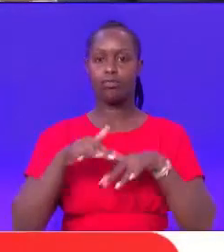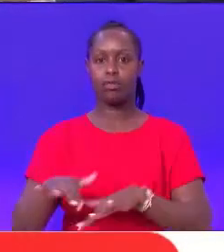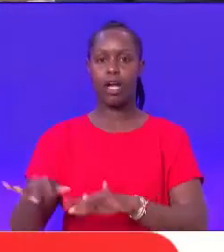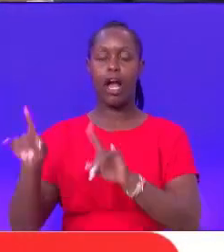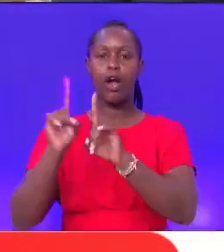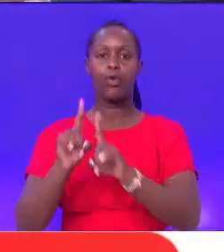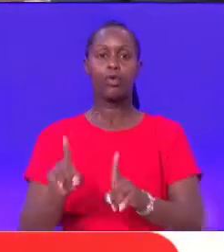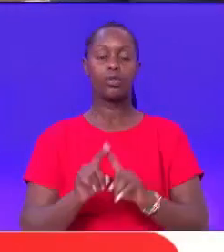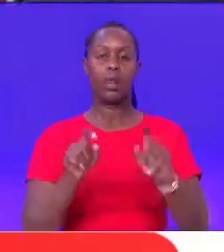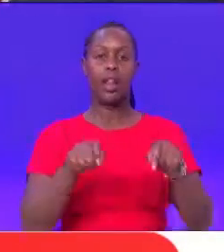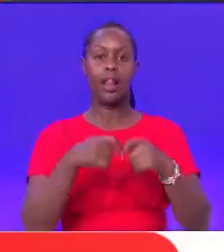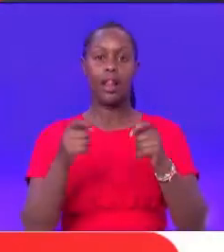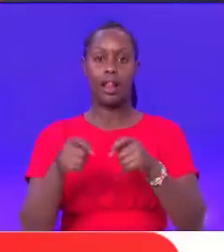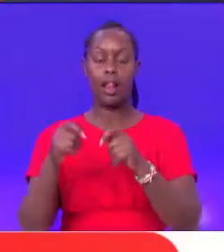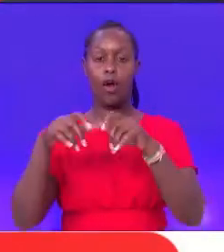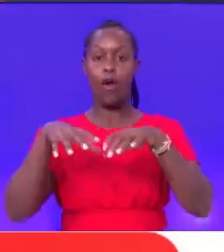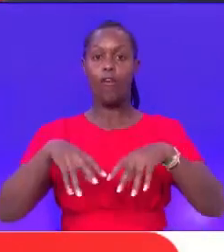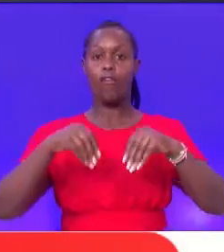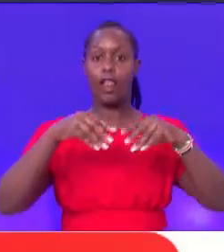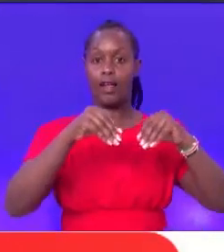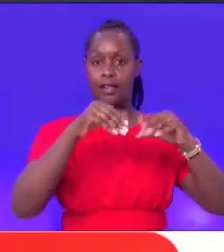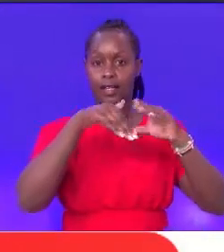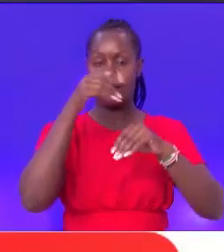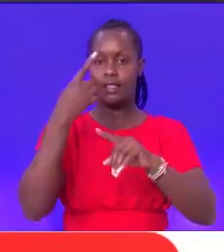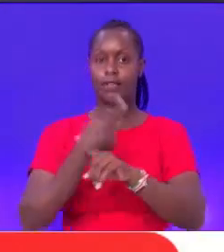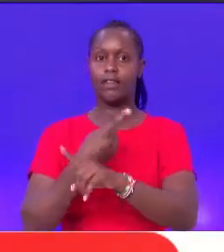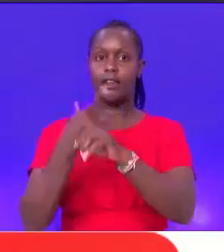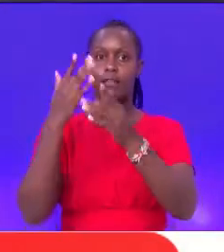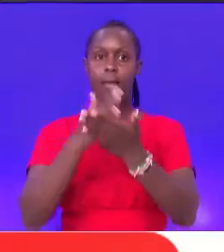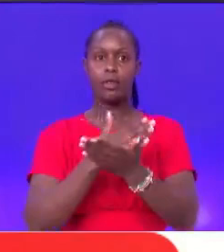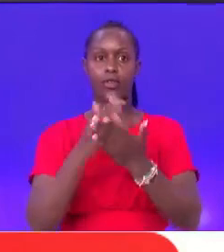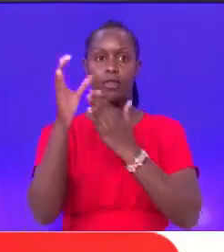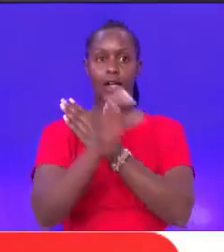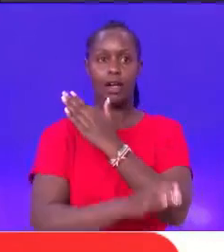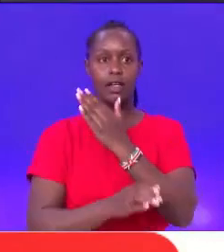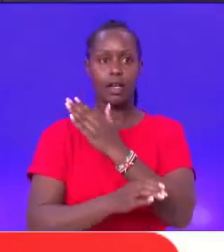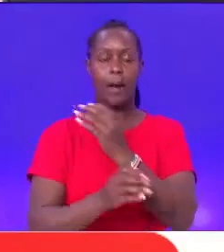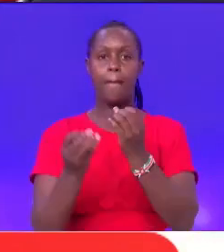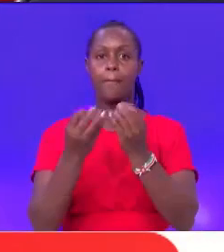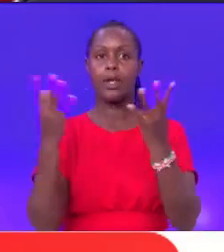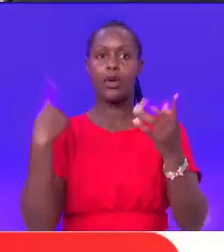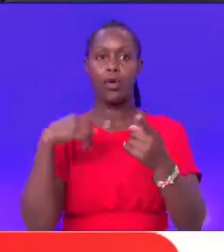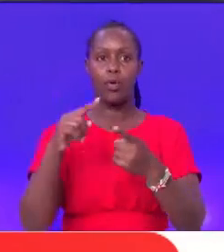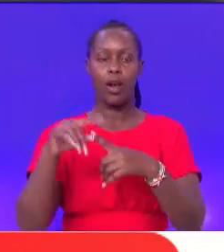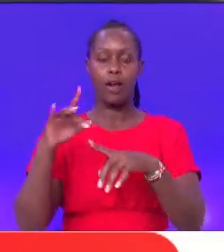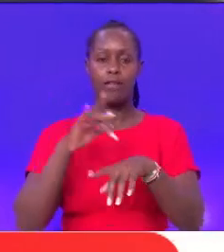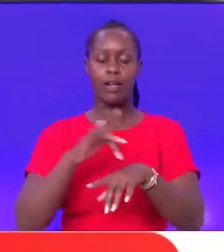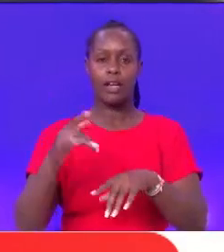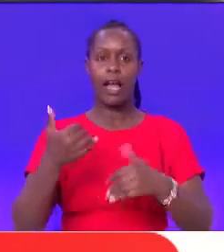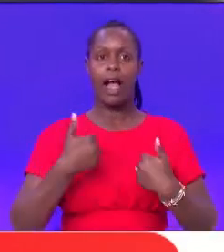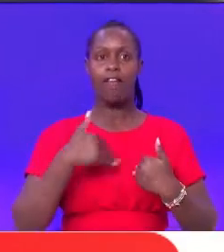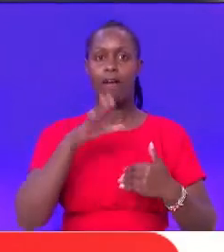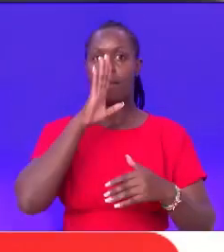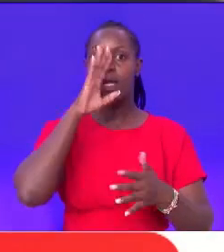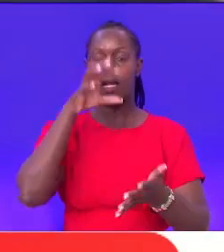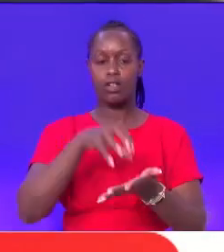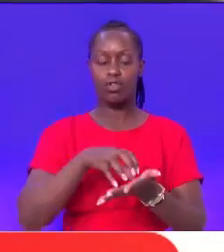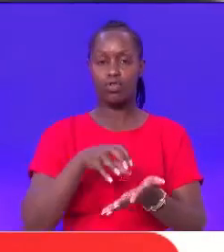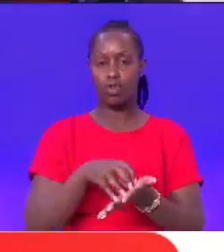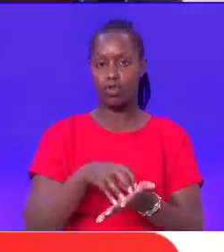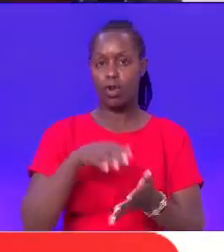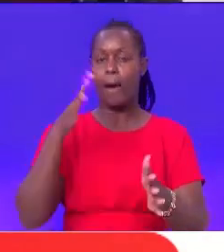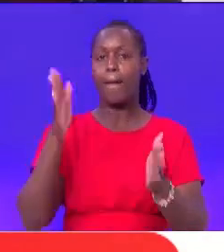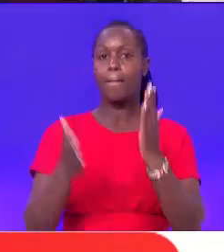mengi nchini. Waziri hao wamesema kuwa Wakenya ambao wanaathirika na mafuriko hayo hawajakaa kwa hali ya sintofahamu, wakipata msaada